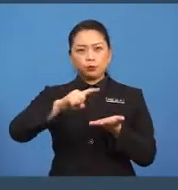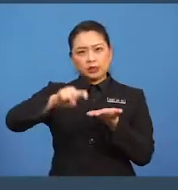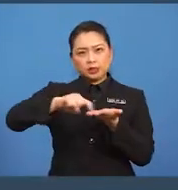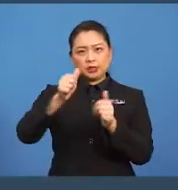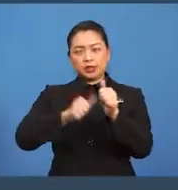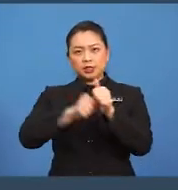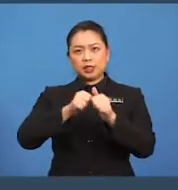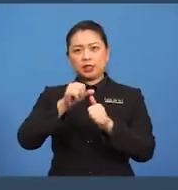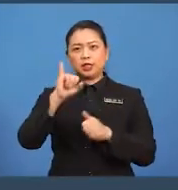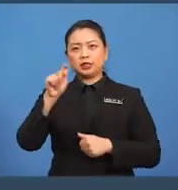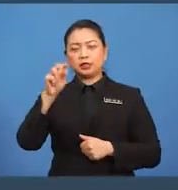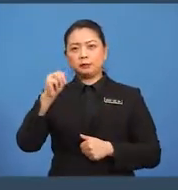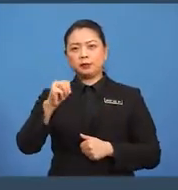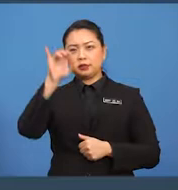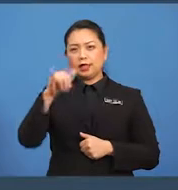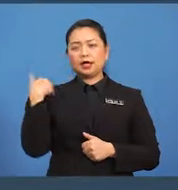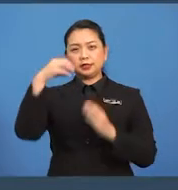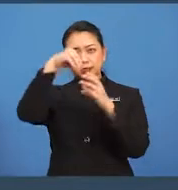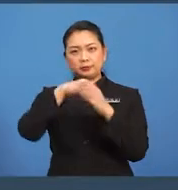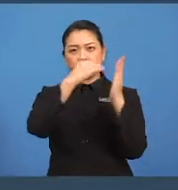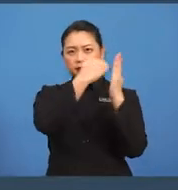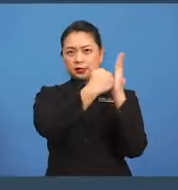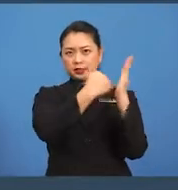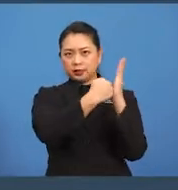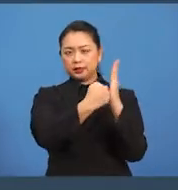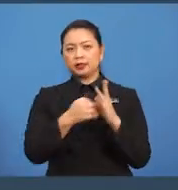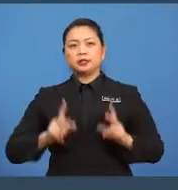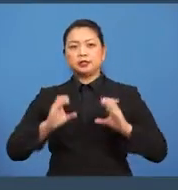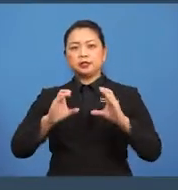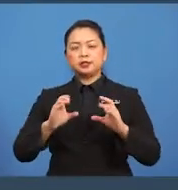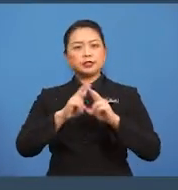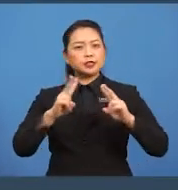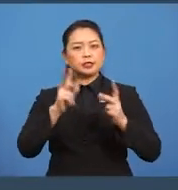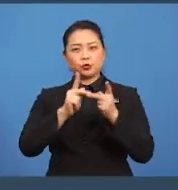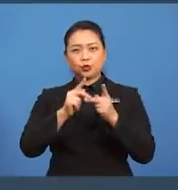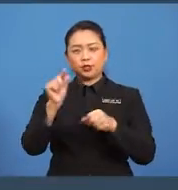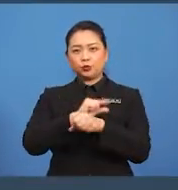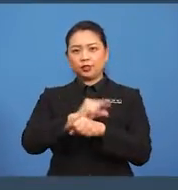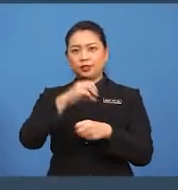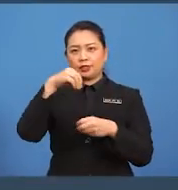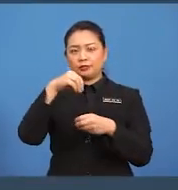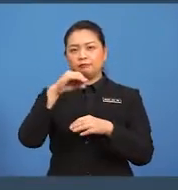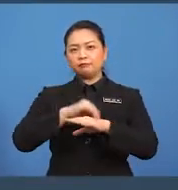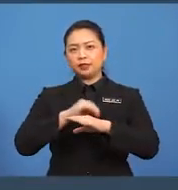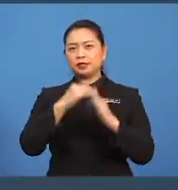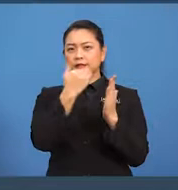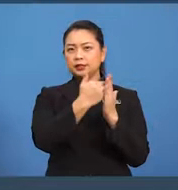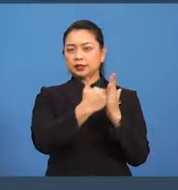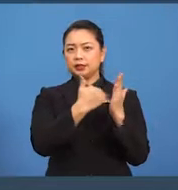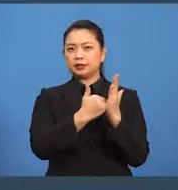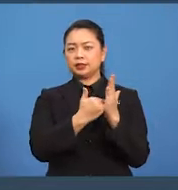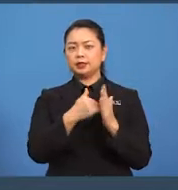item yang terdapat dalam senarai. Kaedah ini sangat sesuai digunakan pada senarai